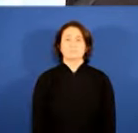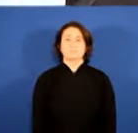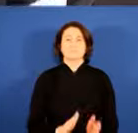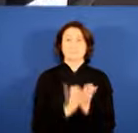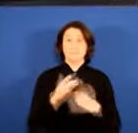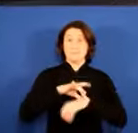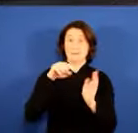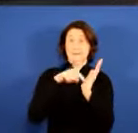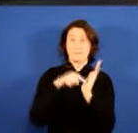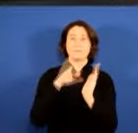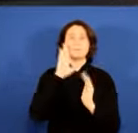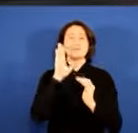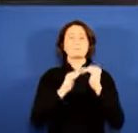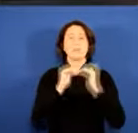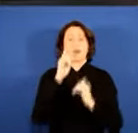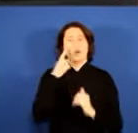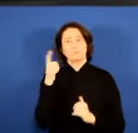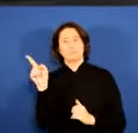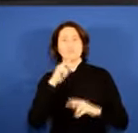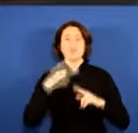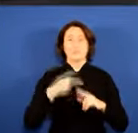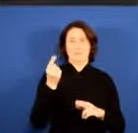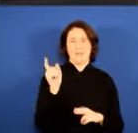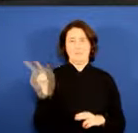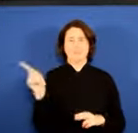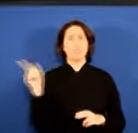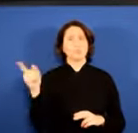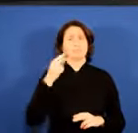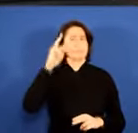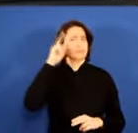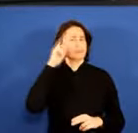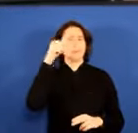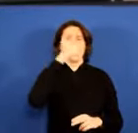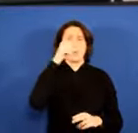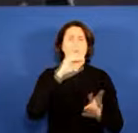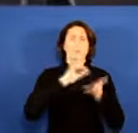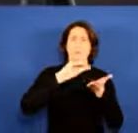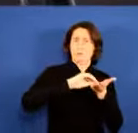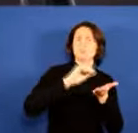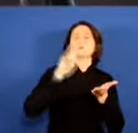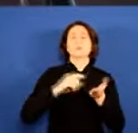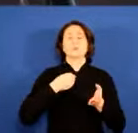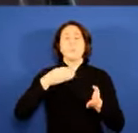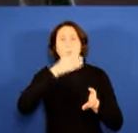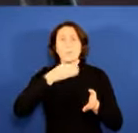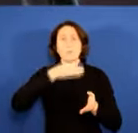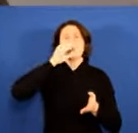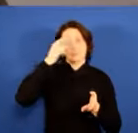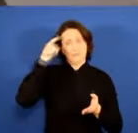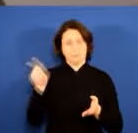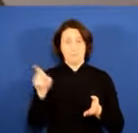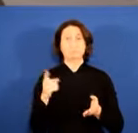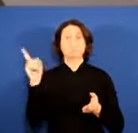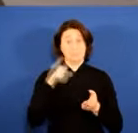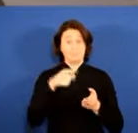hotelak, eta horrez gainera gure lurraldeko toki nabarmenenak. Aldundiak gida honekin lortu nahi duen helburua, gure